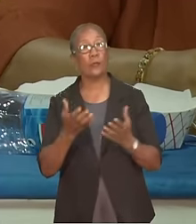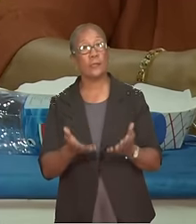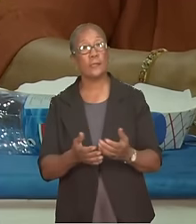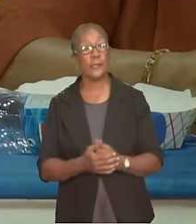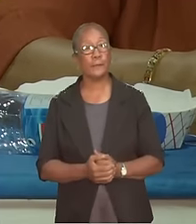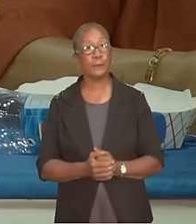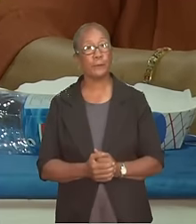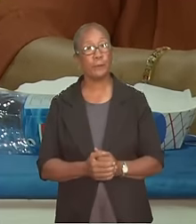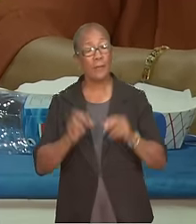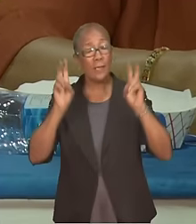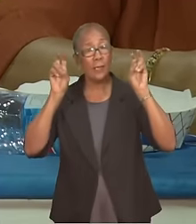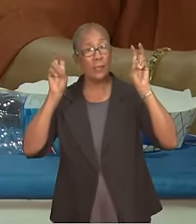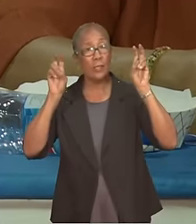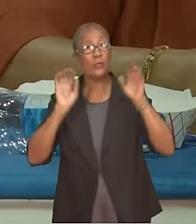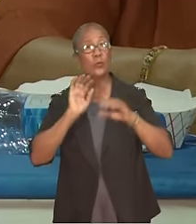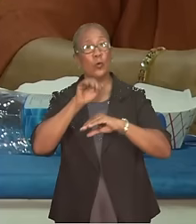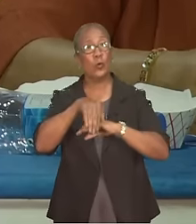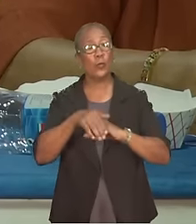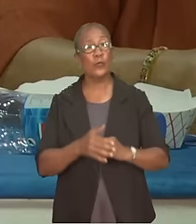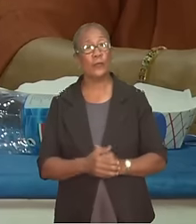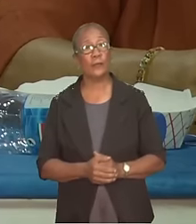issue voor wat betreft